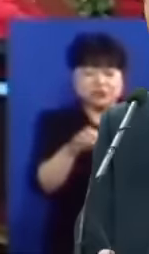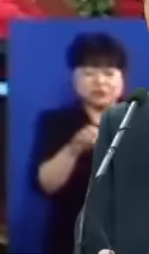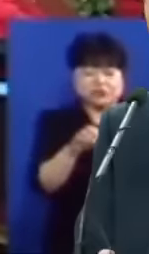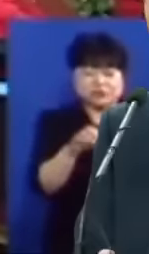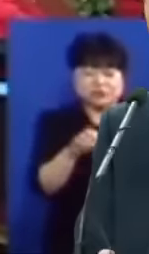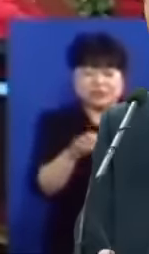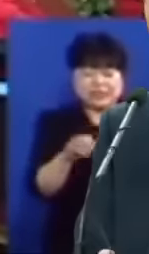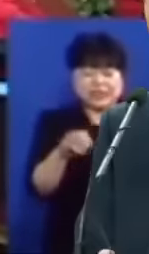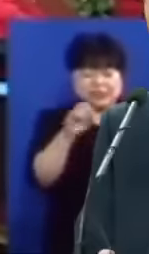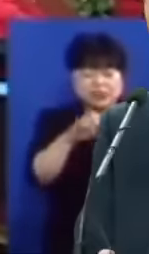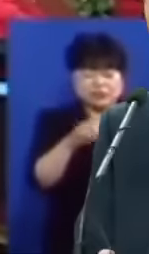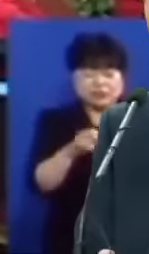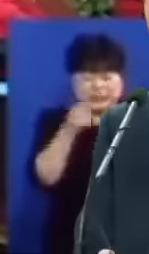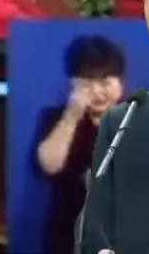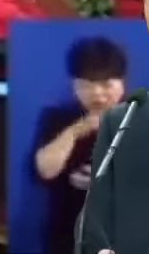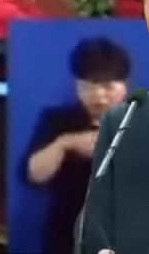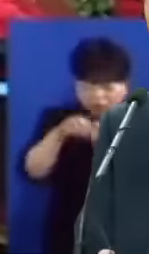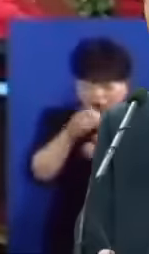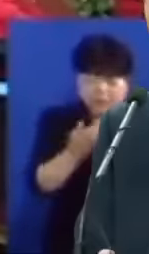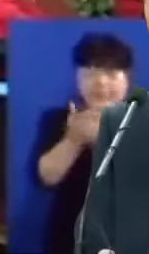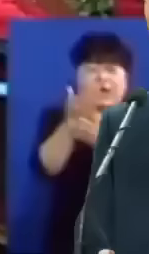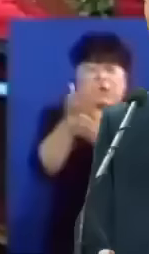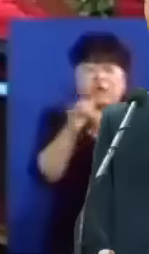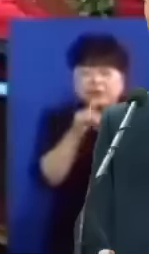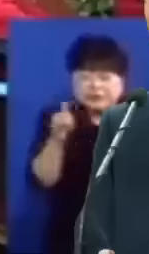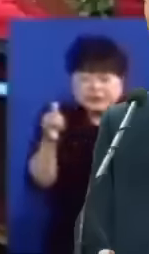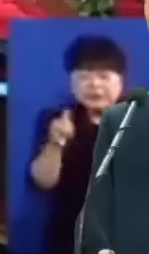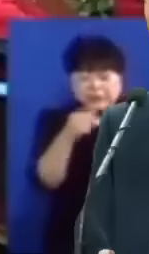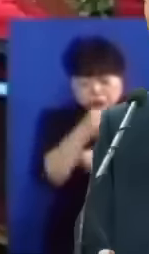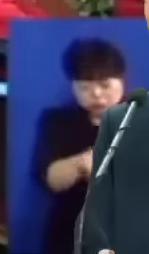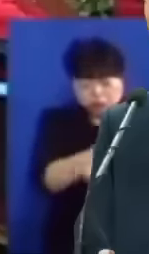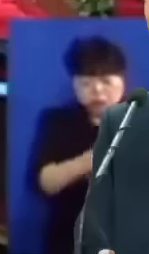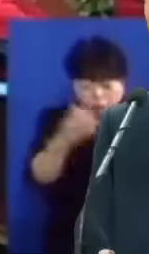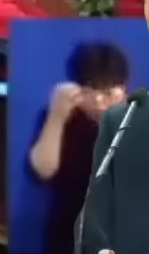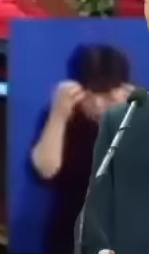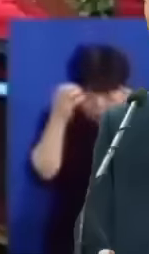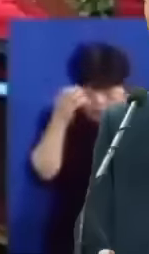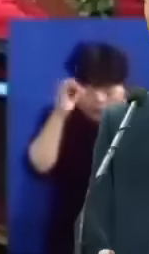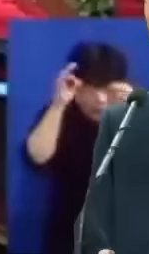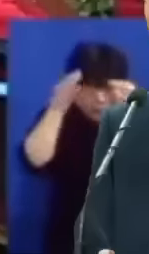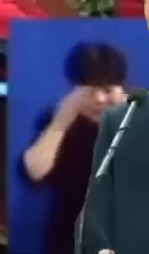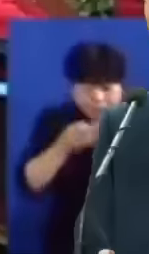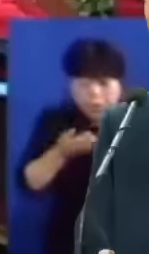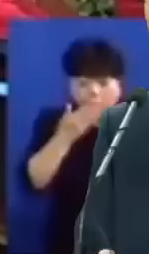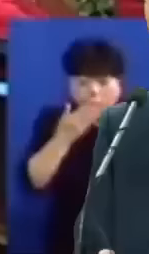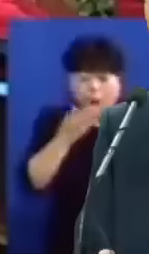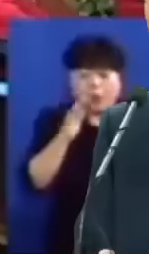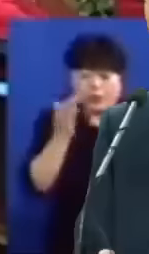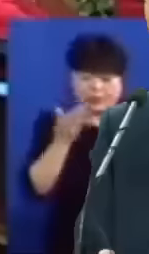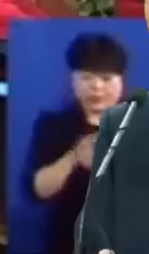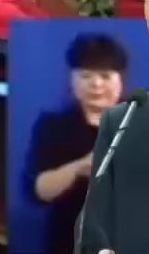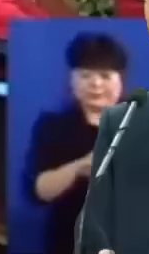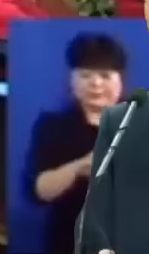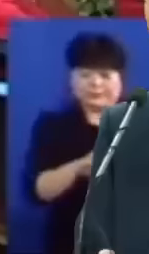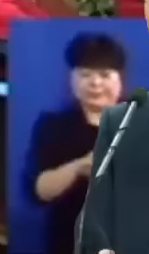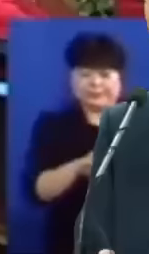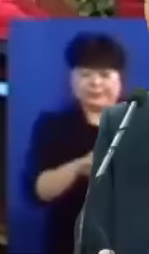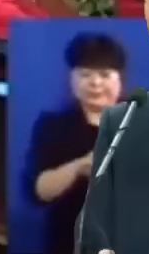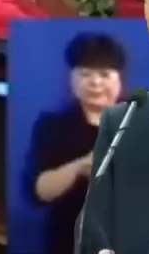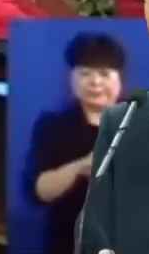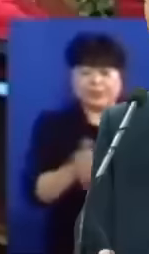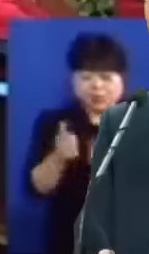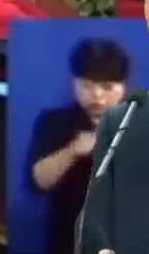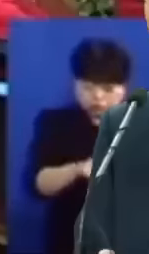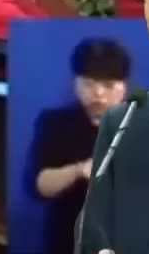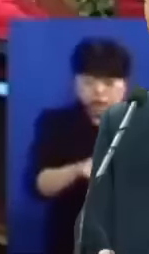저주했었습니다. 땅은 저주로 가시와 은극히가 나고 인간은 수고와 고생과 땀을 흘려야 먹고 살고 그 다음에는